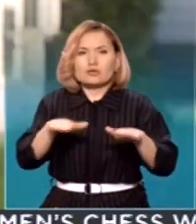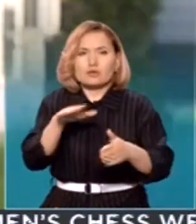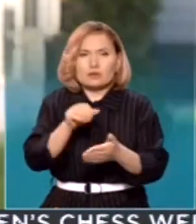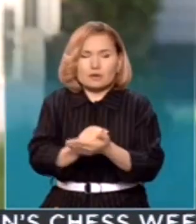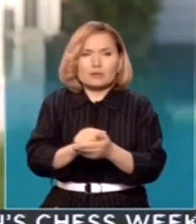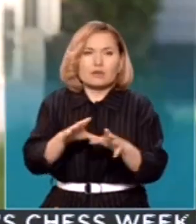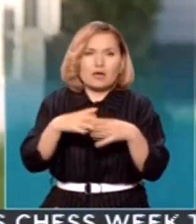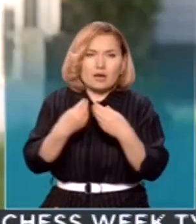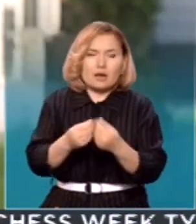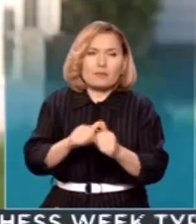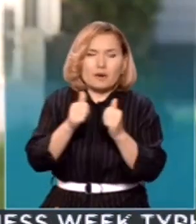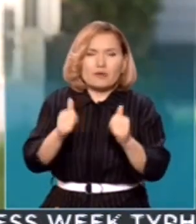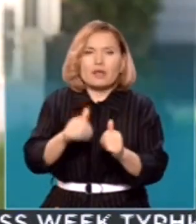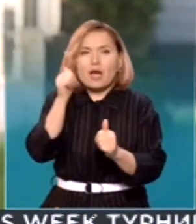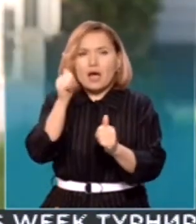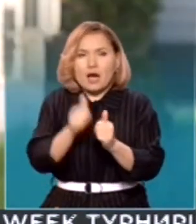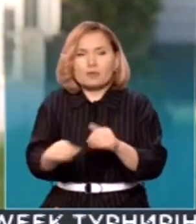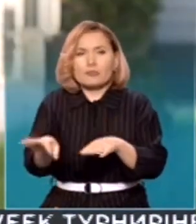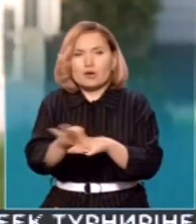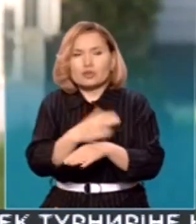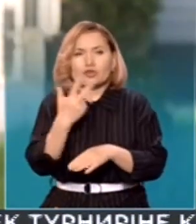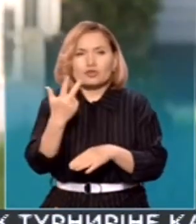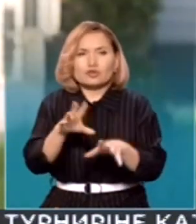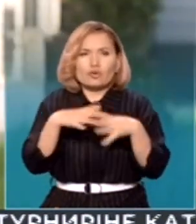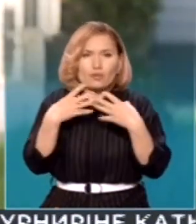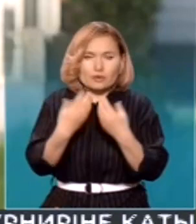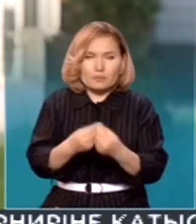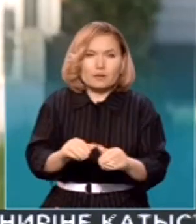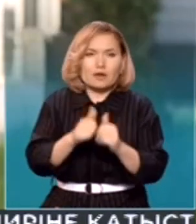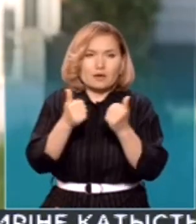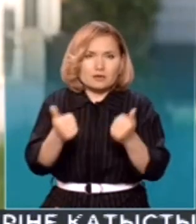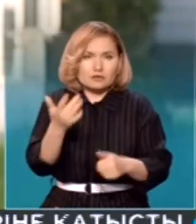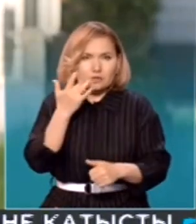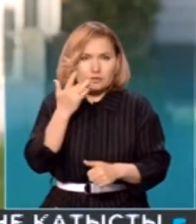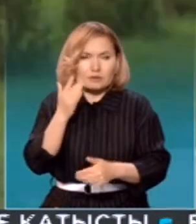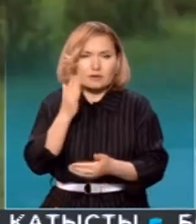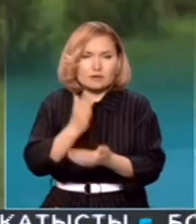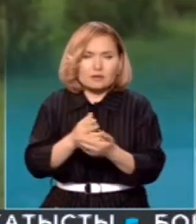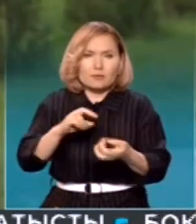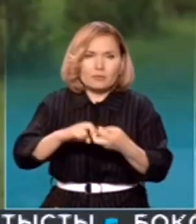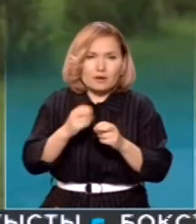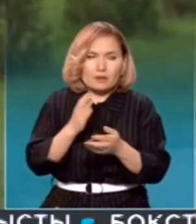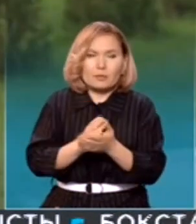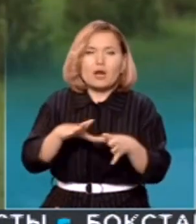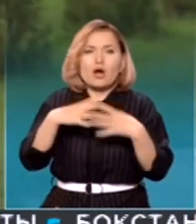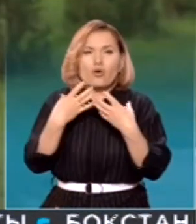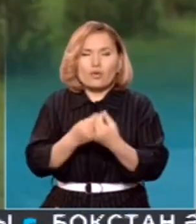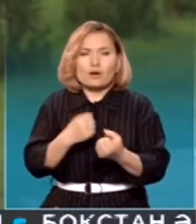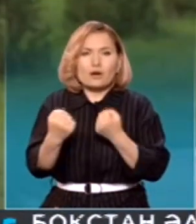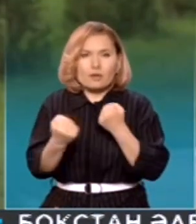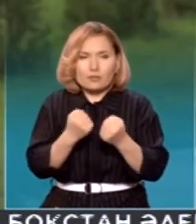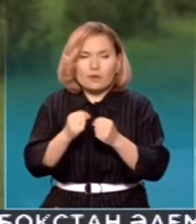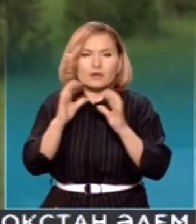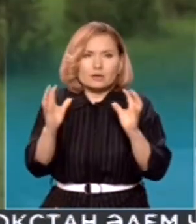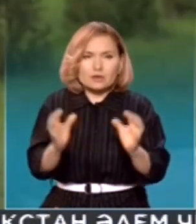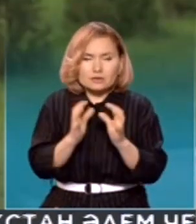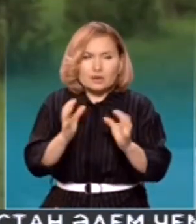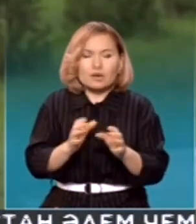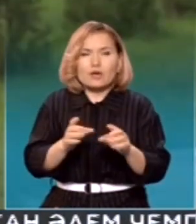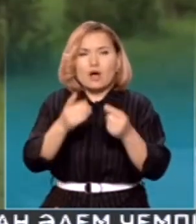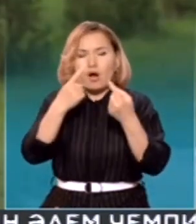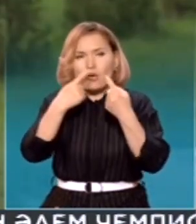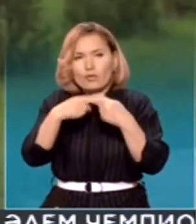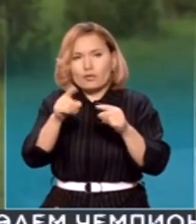әлемді. Яғни әрбір үйленген үшінші отбасы ажырасып жатыр деген сөз бізде. отбасын беріктің сақтау үшін отбасы